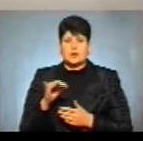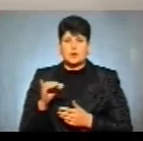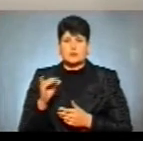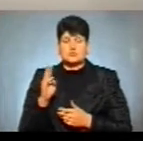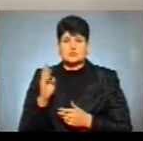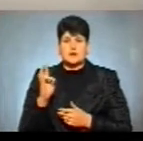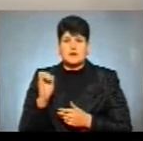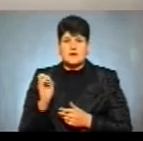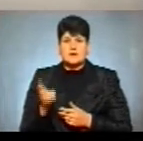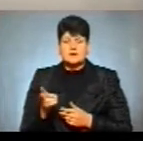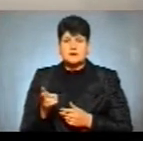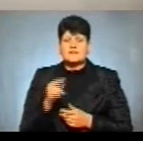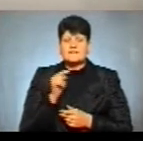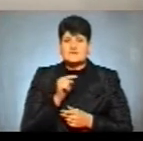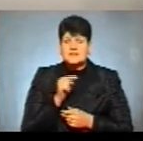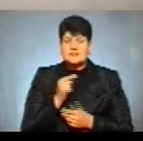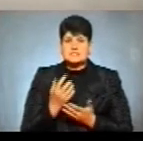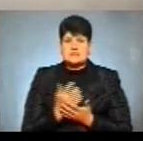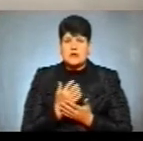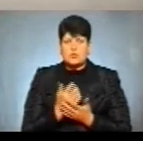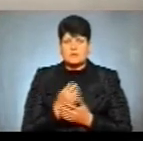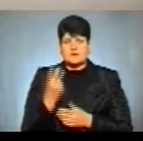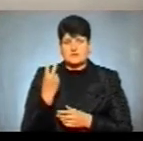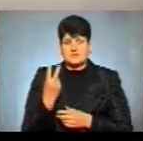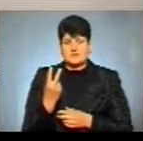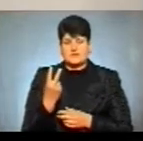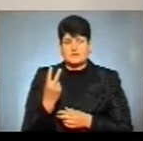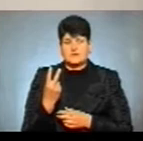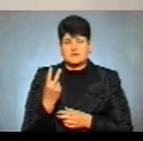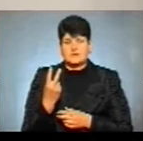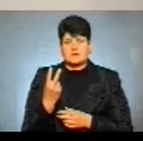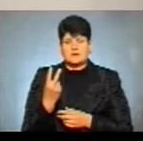з ББП. Він заробив близько